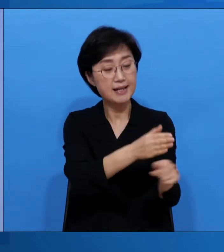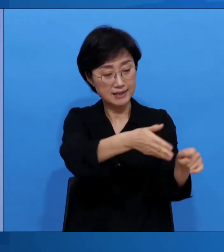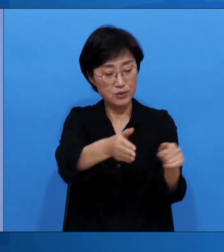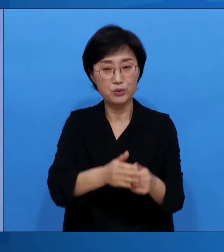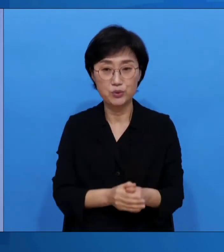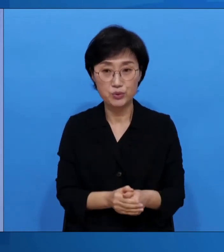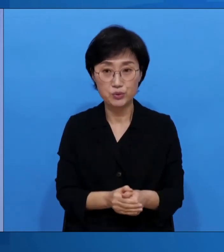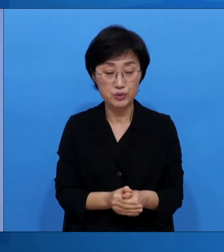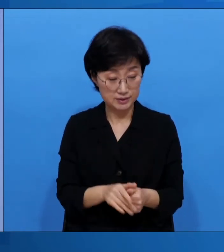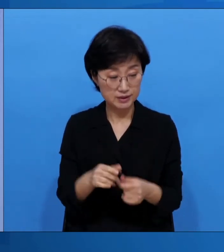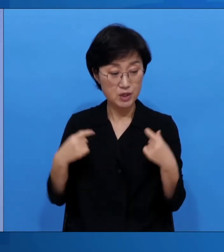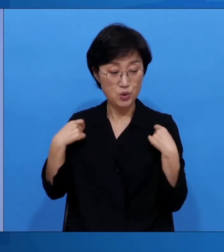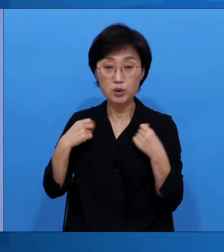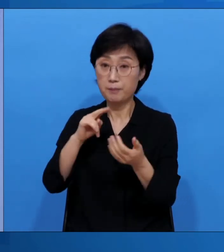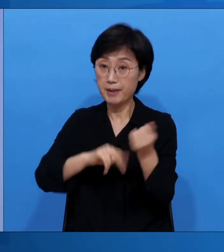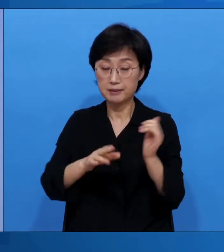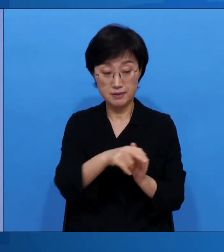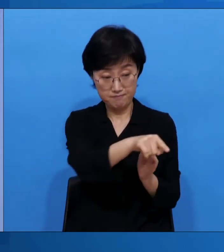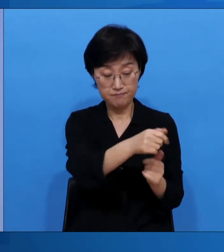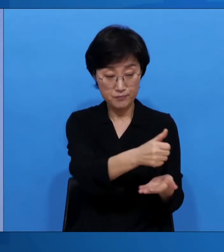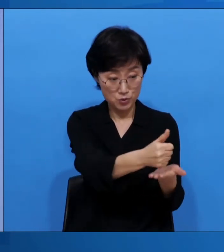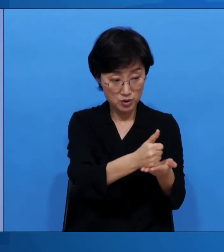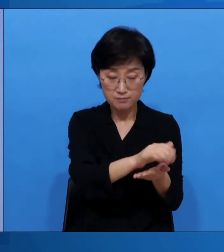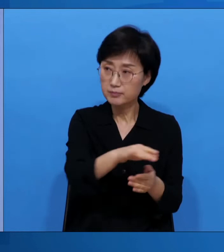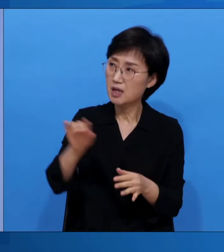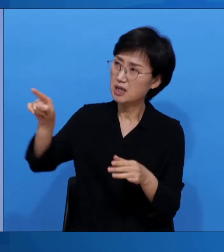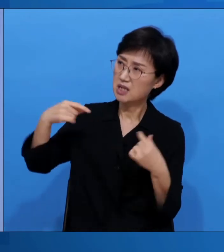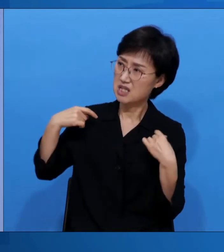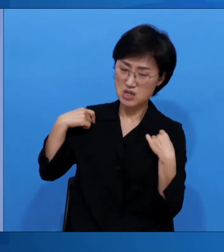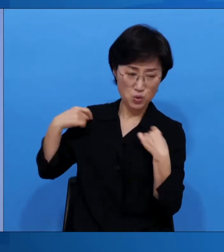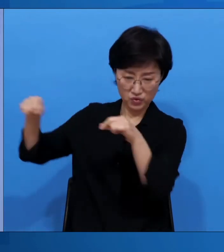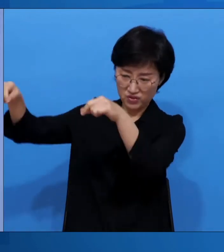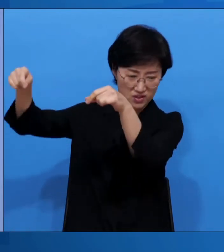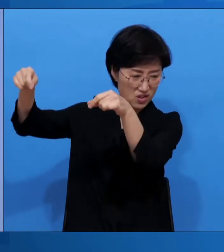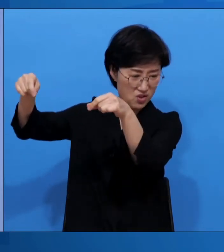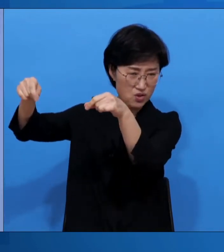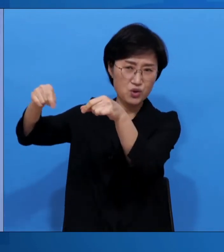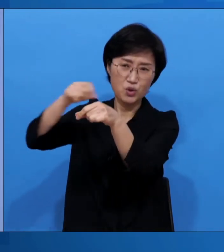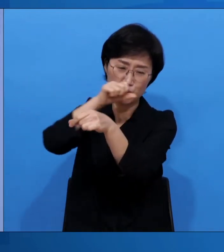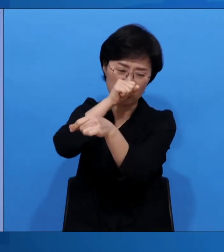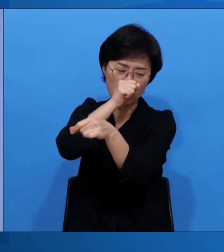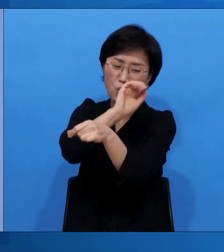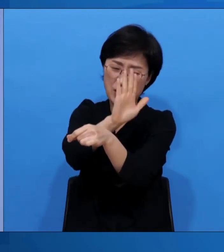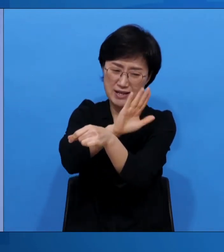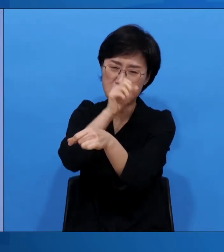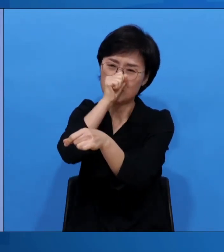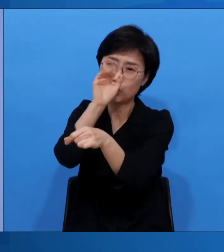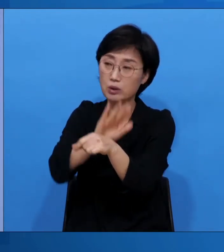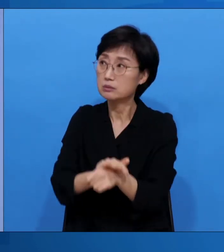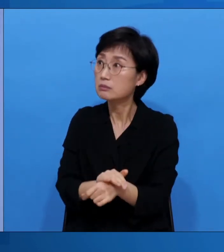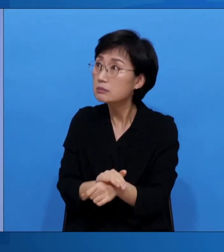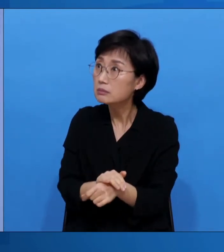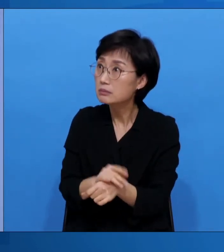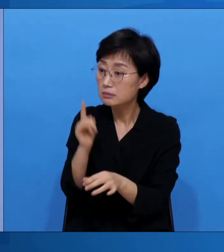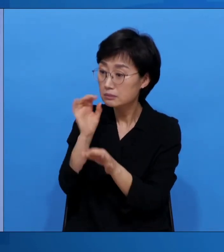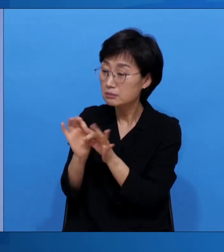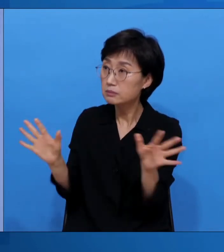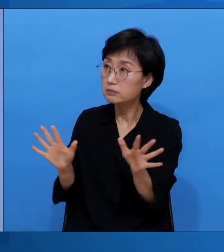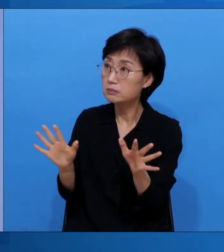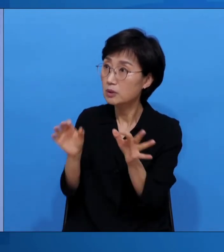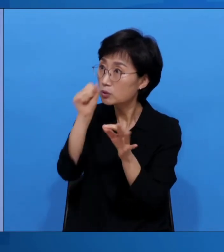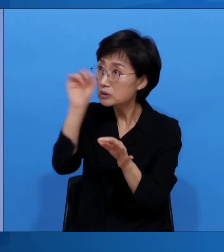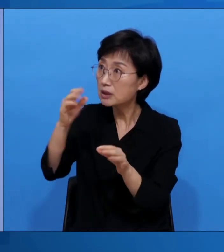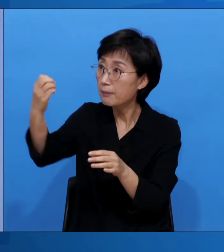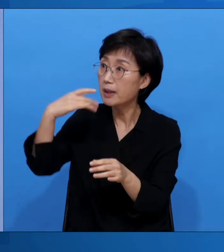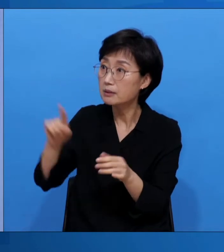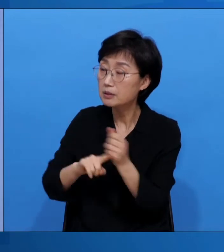때는 꼭 얘기한대요. And he always tells them, 이거 좋은 옷 아닙니다. this is not a very good quality clothes. 아니 아까 좋다 했잖아요. But he told me it was very